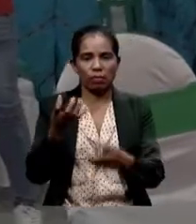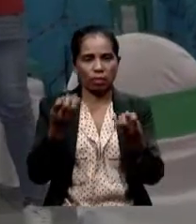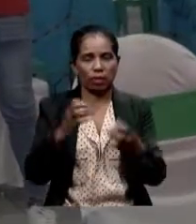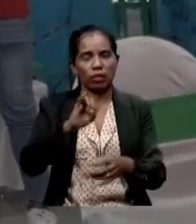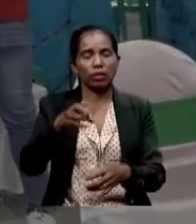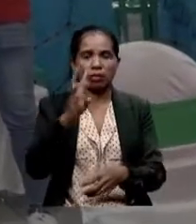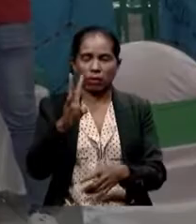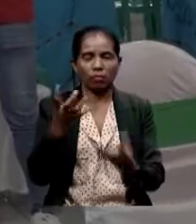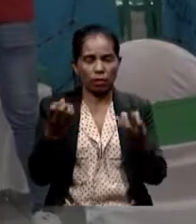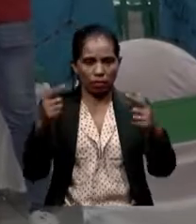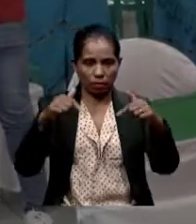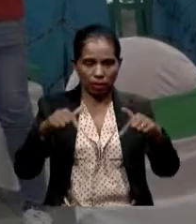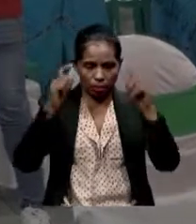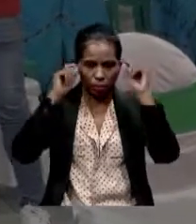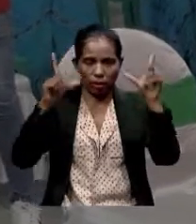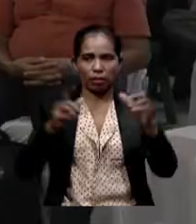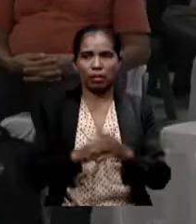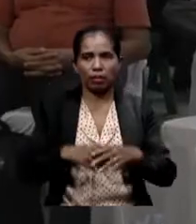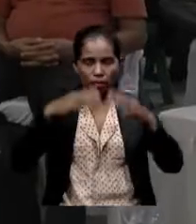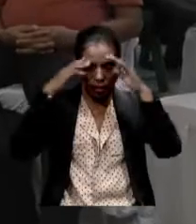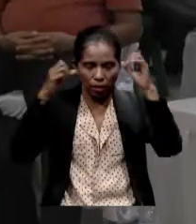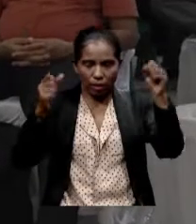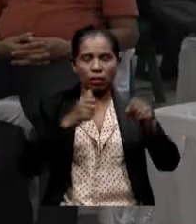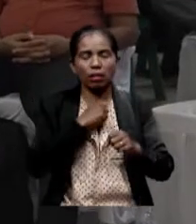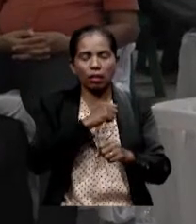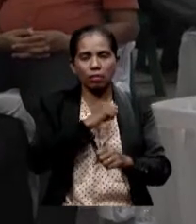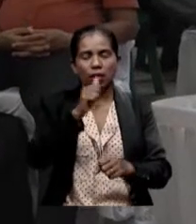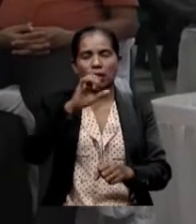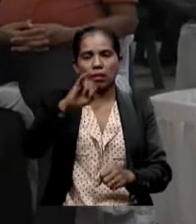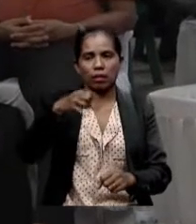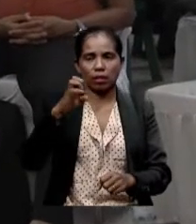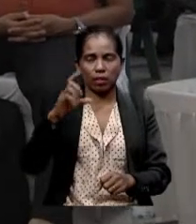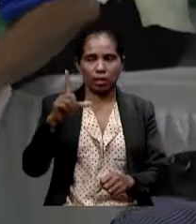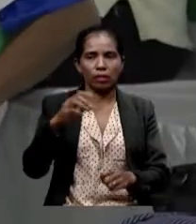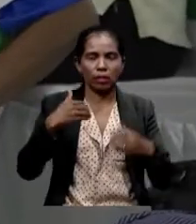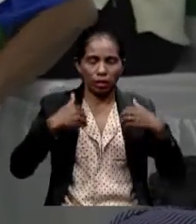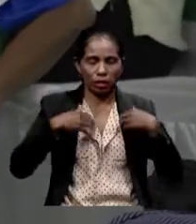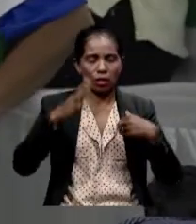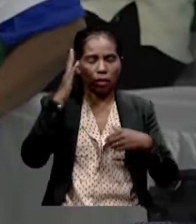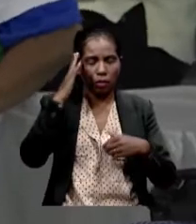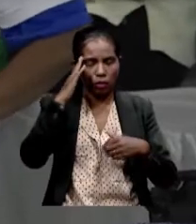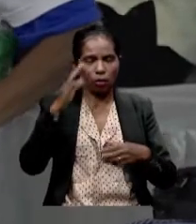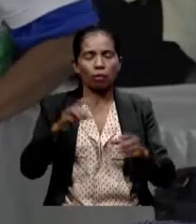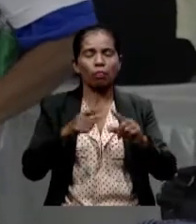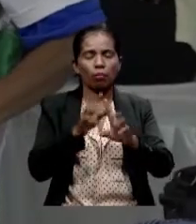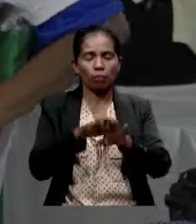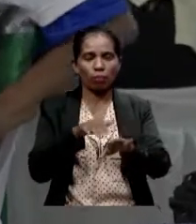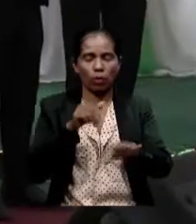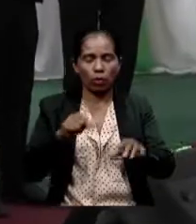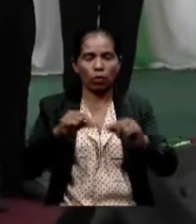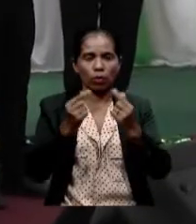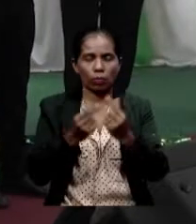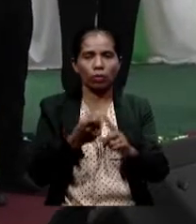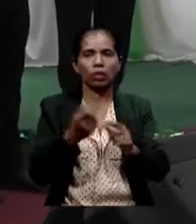Presidente da Associação Turismo Religioso de Timor-Leste, Padre Ángel Salsinha Mos, ia honra noin atu bolo melhor grupo coral, Rusinação